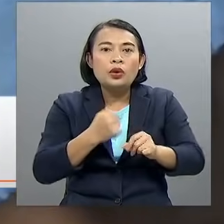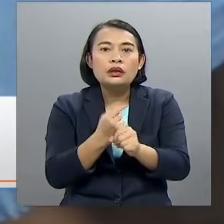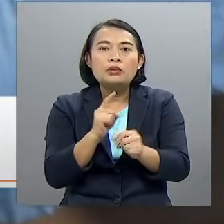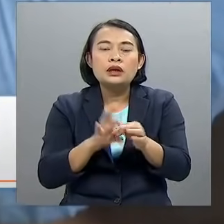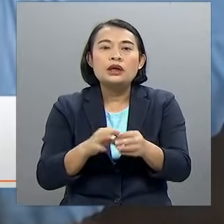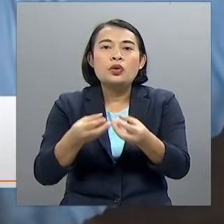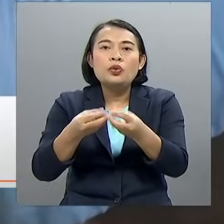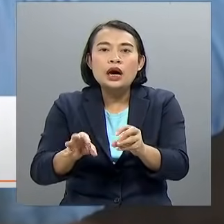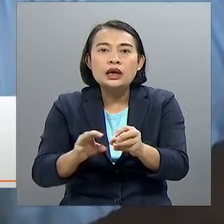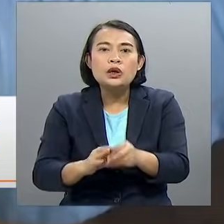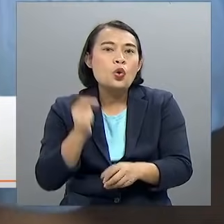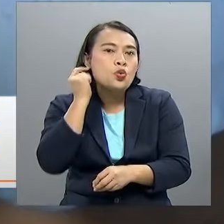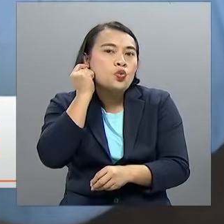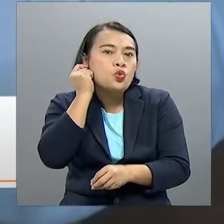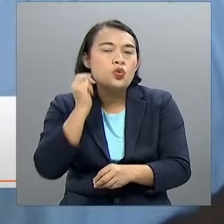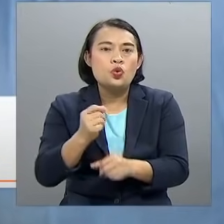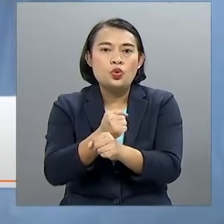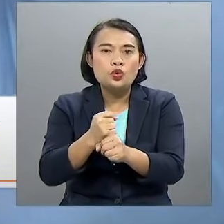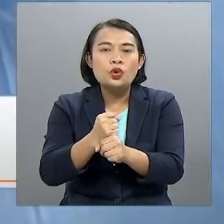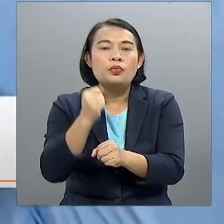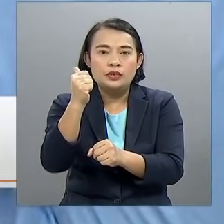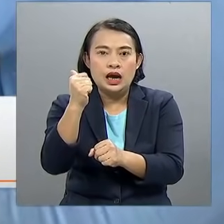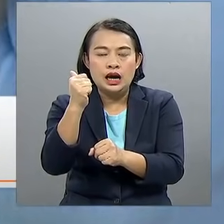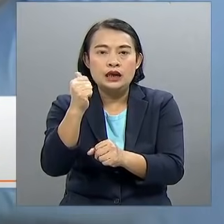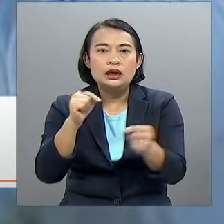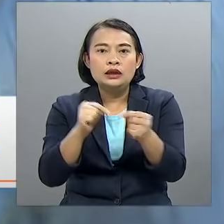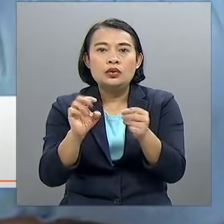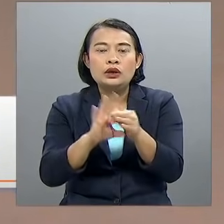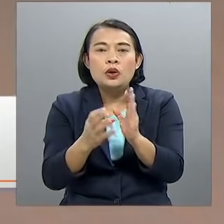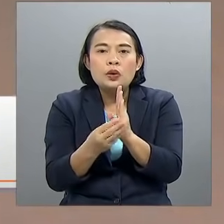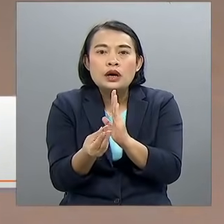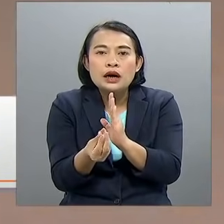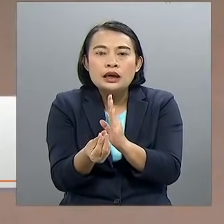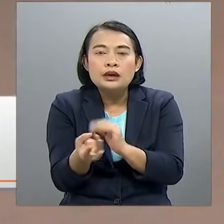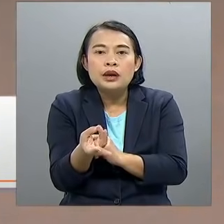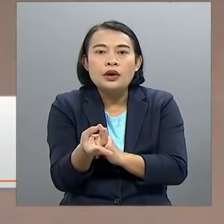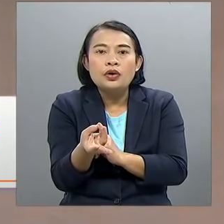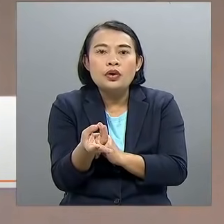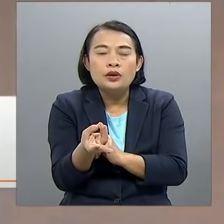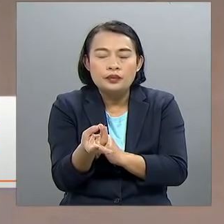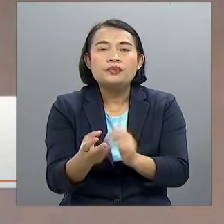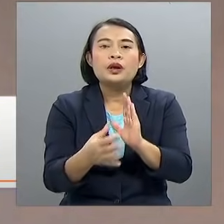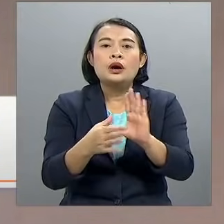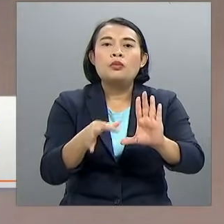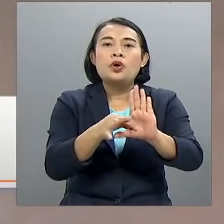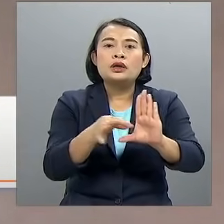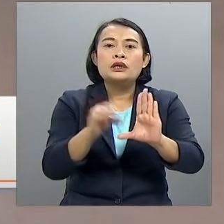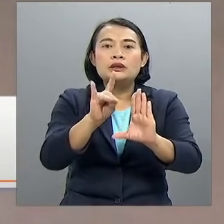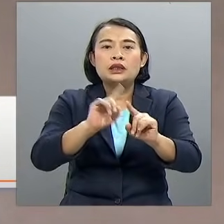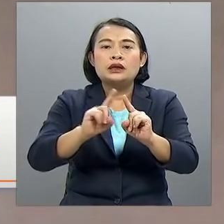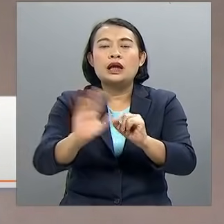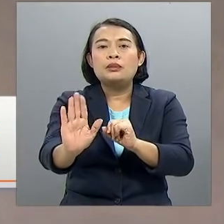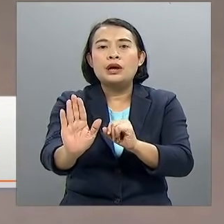นมและผลิตภัณฑ์จากนมไม่มีใครปันต่ำและลดการบริโภคเนื้อสัตว์ทุกชนิดครับรวมไปถึงอาหารที่